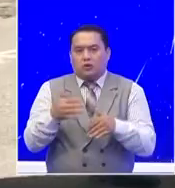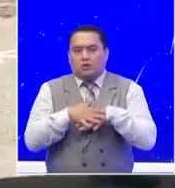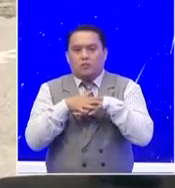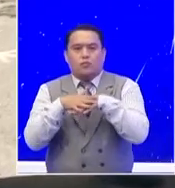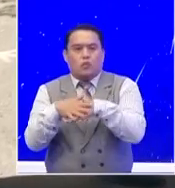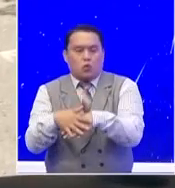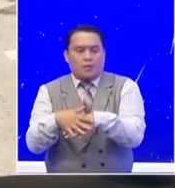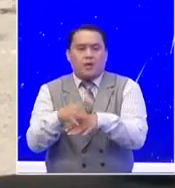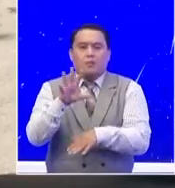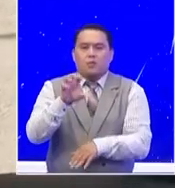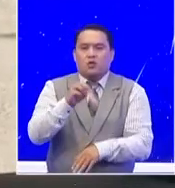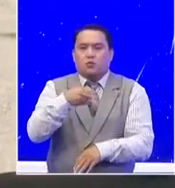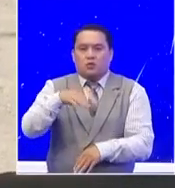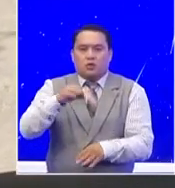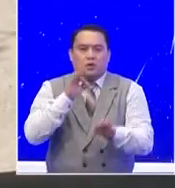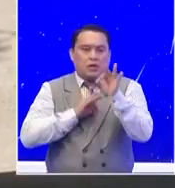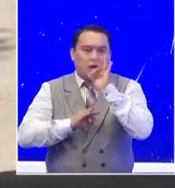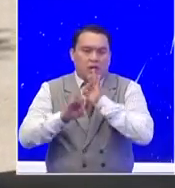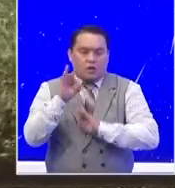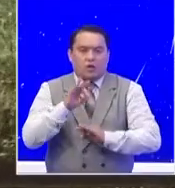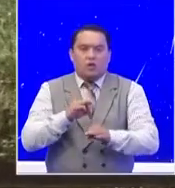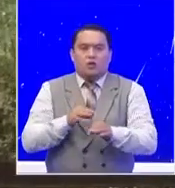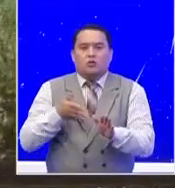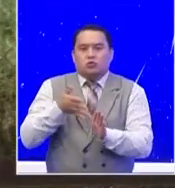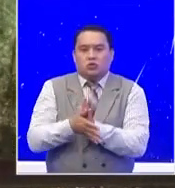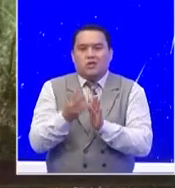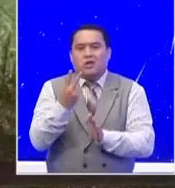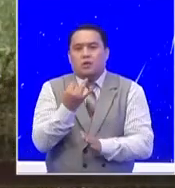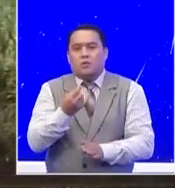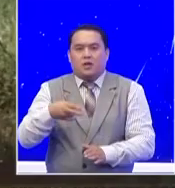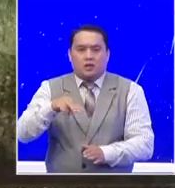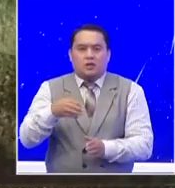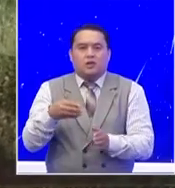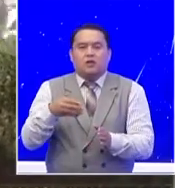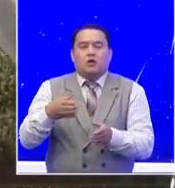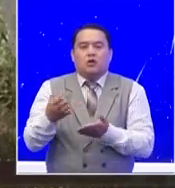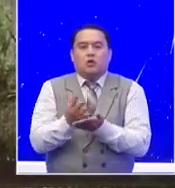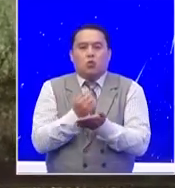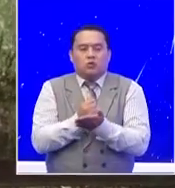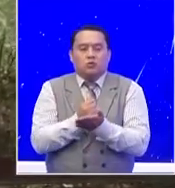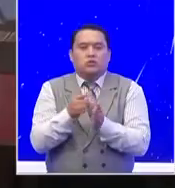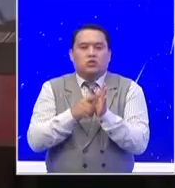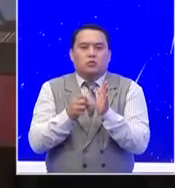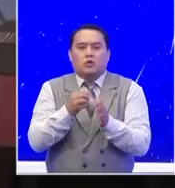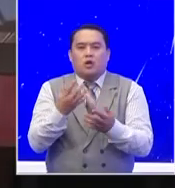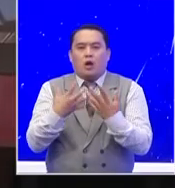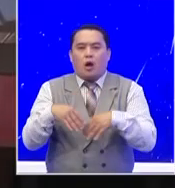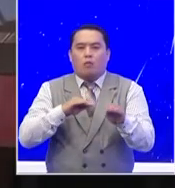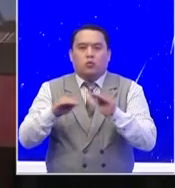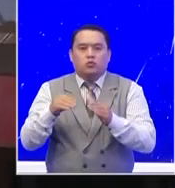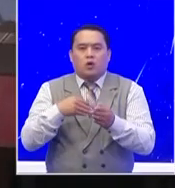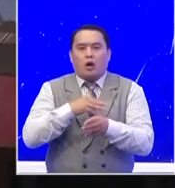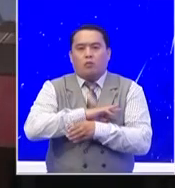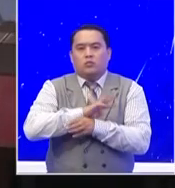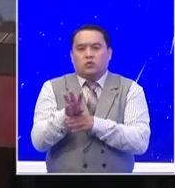бөлінген. Оның 500 миллионы дәрі-дәрмекке жұмсалса, 2 миллиардпен қордағы 700 миллион теңге қажетті жабдықтармен қамтамасыз